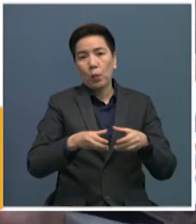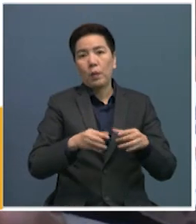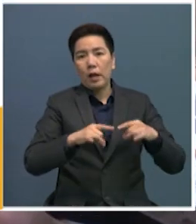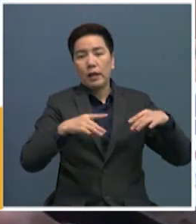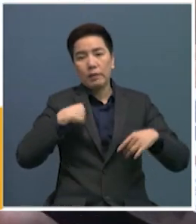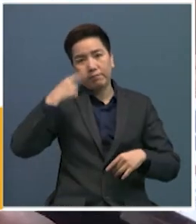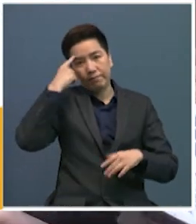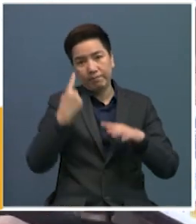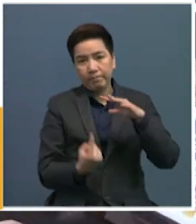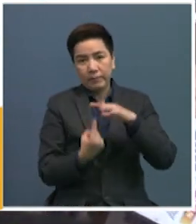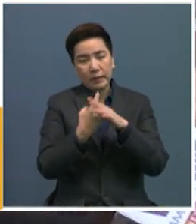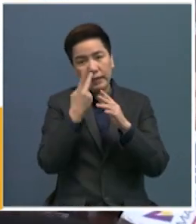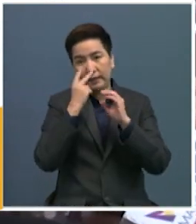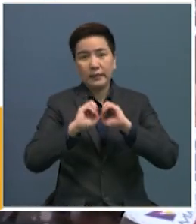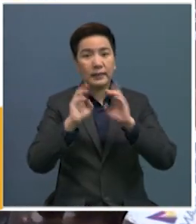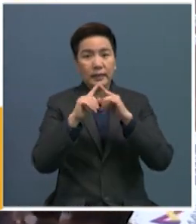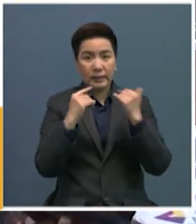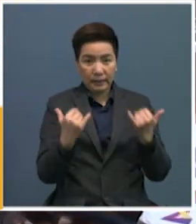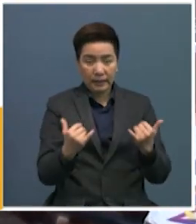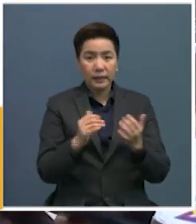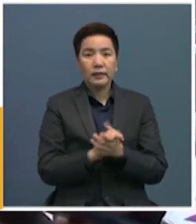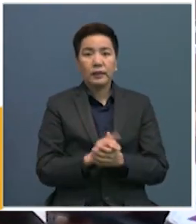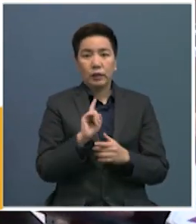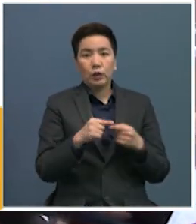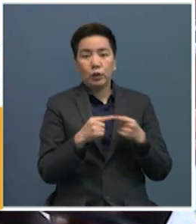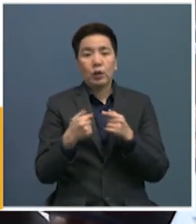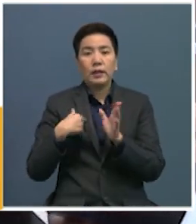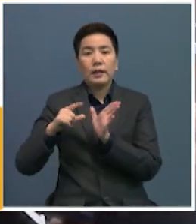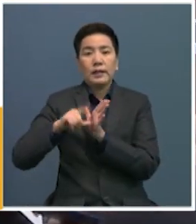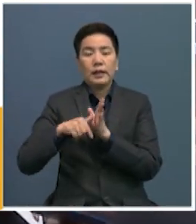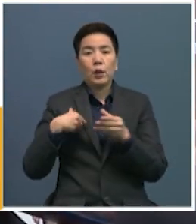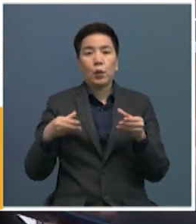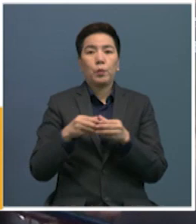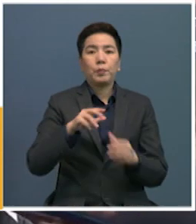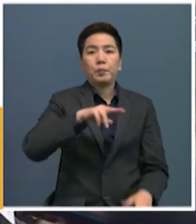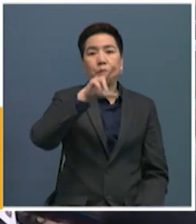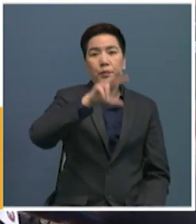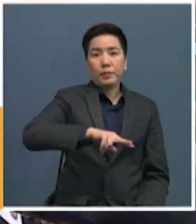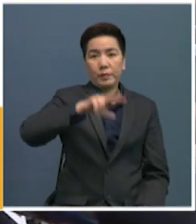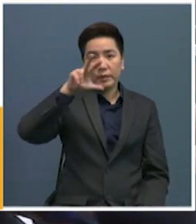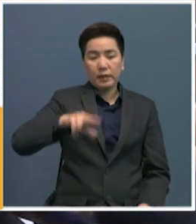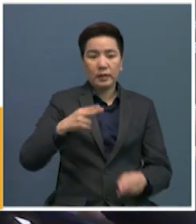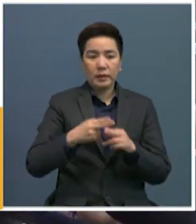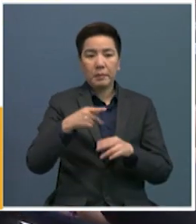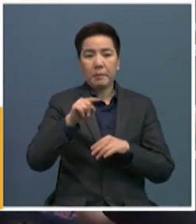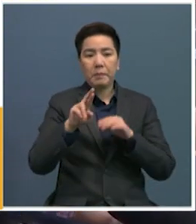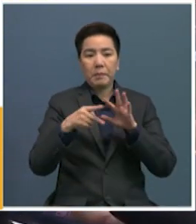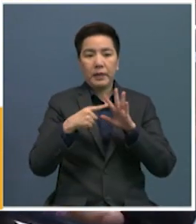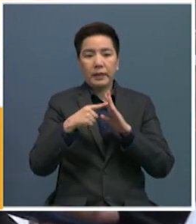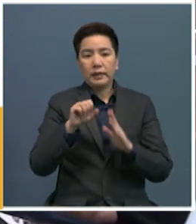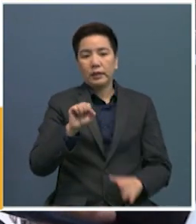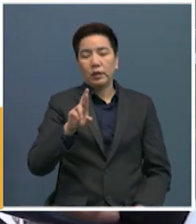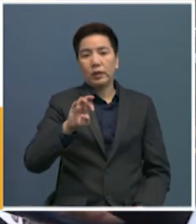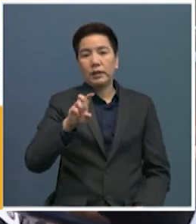ที่เห็นเด่นชัดในครั้งนี้นะคะไปต่อกันที่เลขาธิการพรรคเพื่อไทยคุณประเสริฐจันทะระรงค์ทองก็บอกว่า